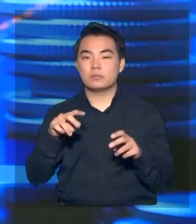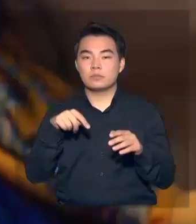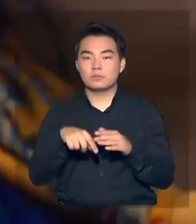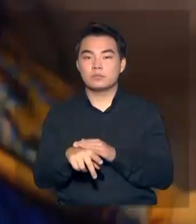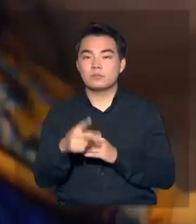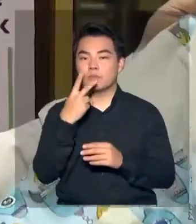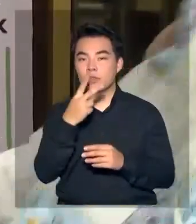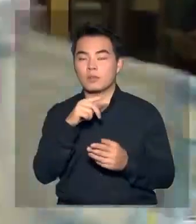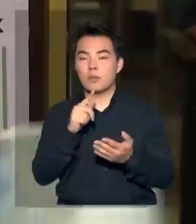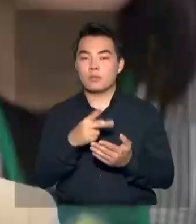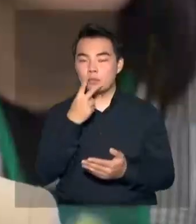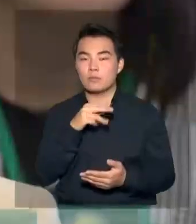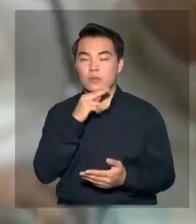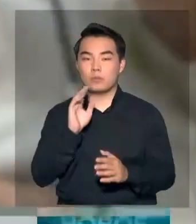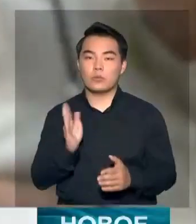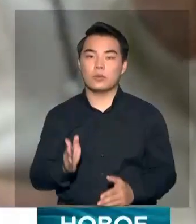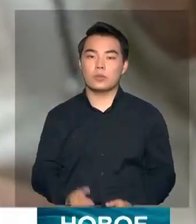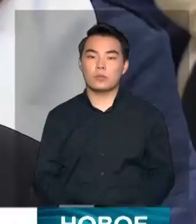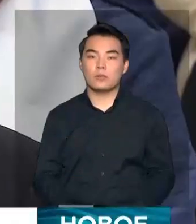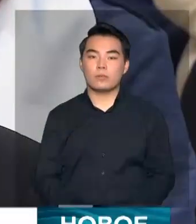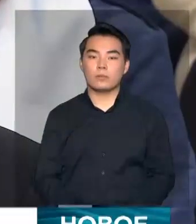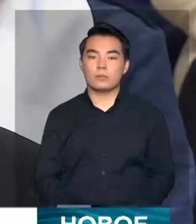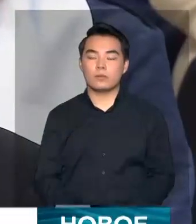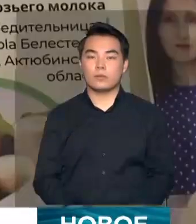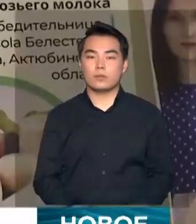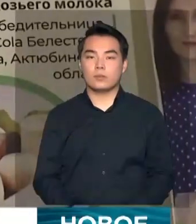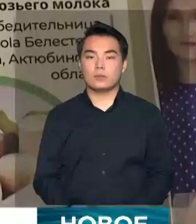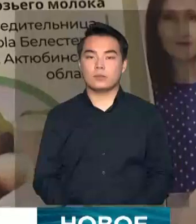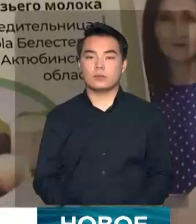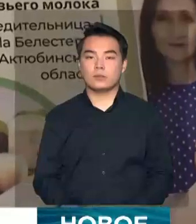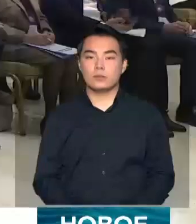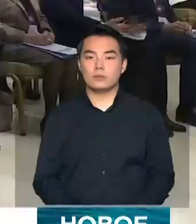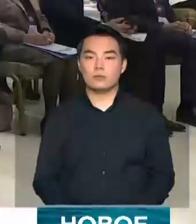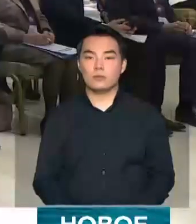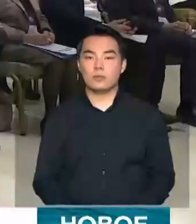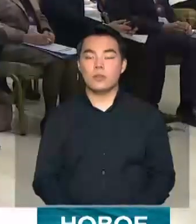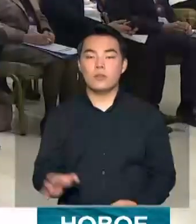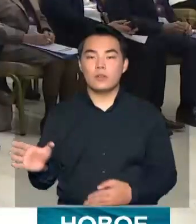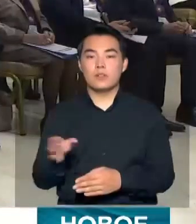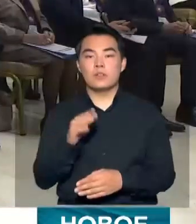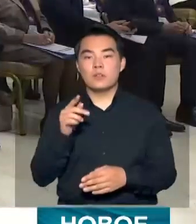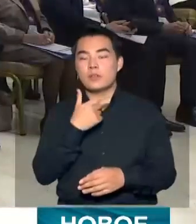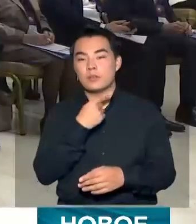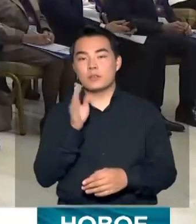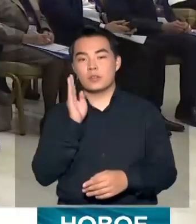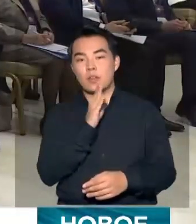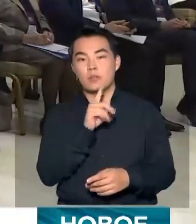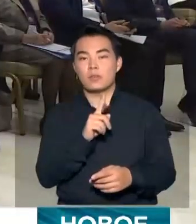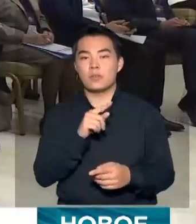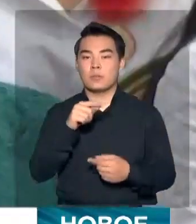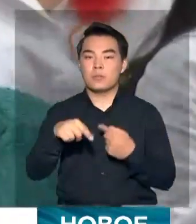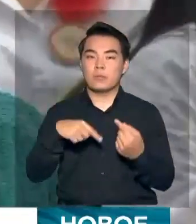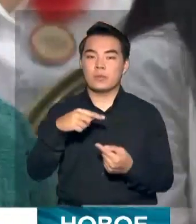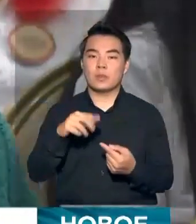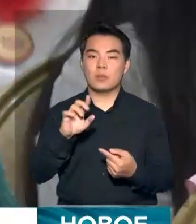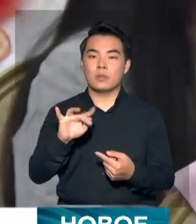В Все эти прекрасные женщины – успешные